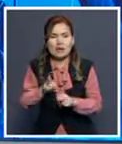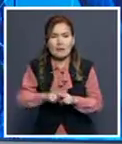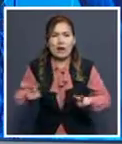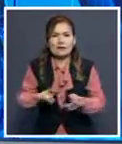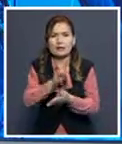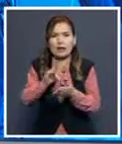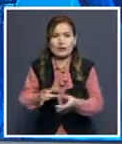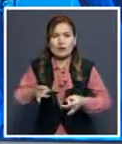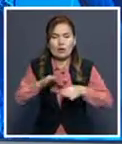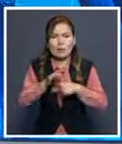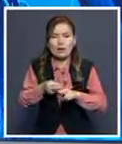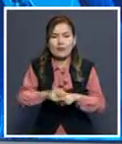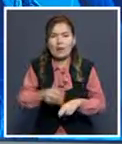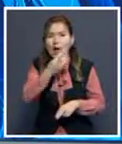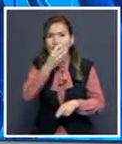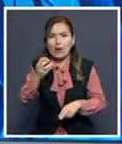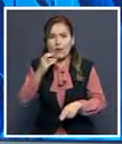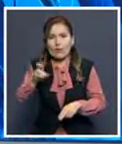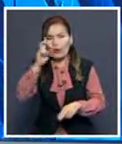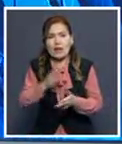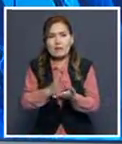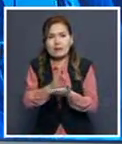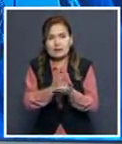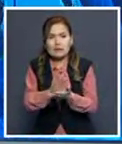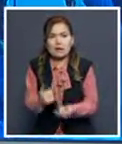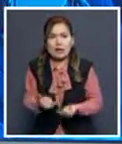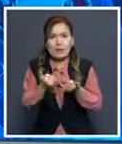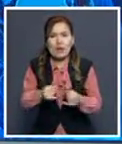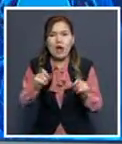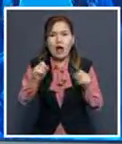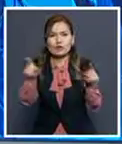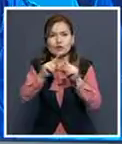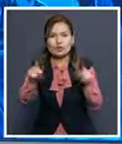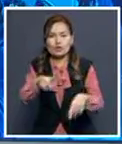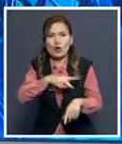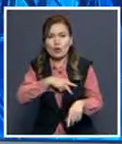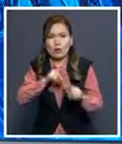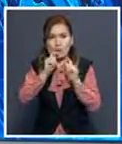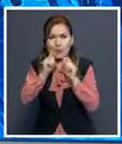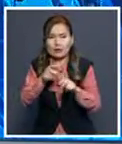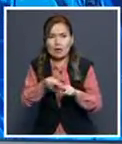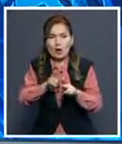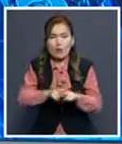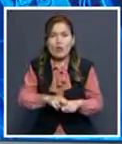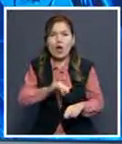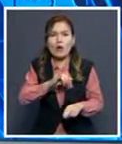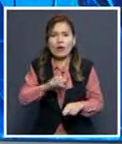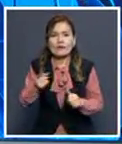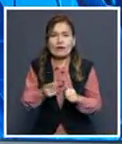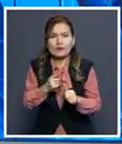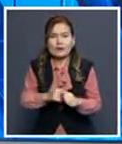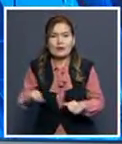өтті. Ол Моңғолияның еңбек сіңірген қайраткері, Алтын жұлдыз орденімен марапатталған. Шохан Уәлиханов атындағы Тарих және этнология